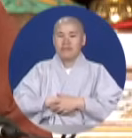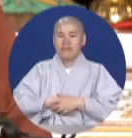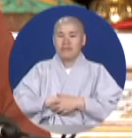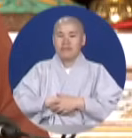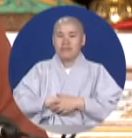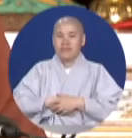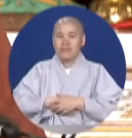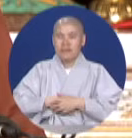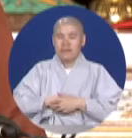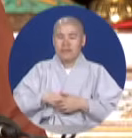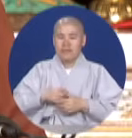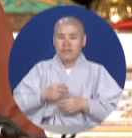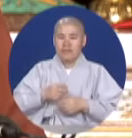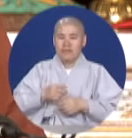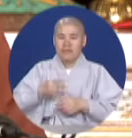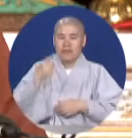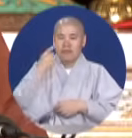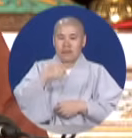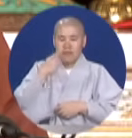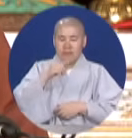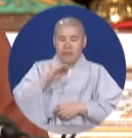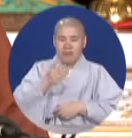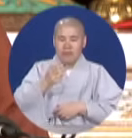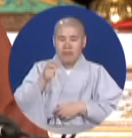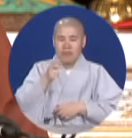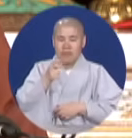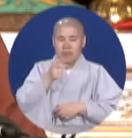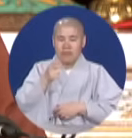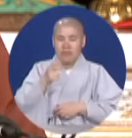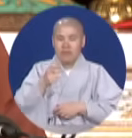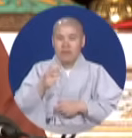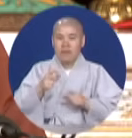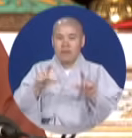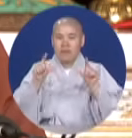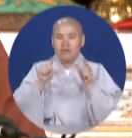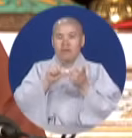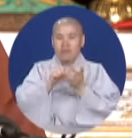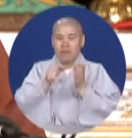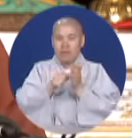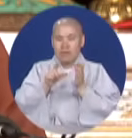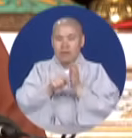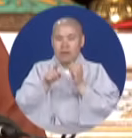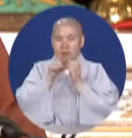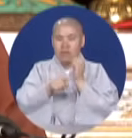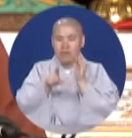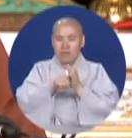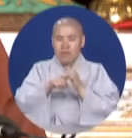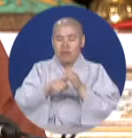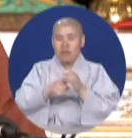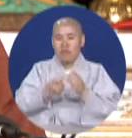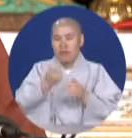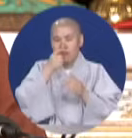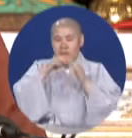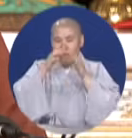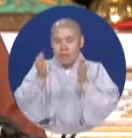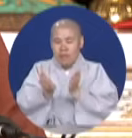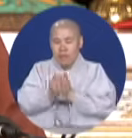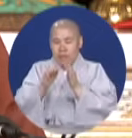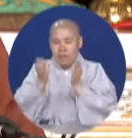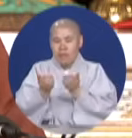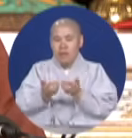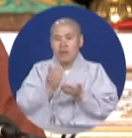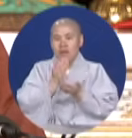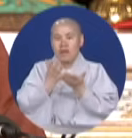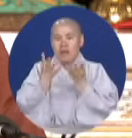그 70년대 초반쯤 들어오면요 우리나라에 불교 학계에 많은 변화가 일어나기